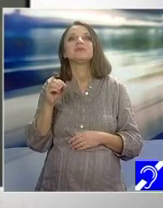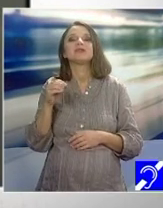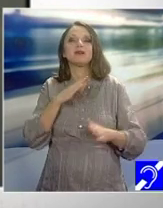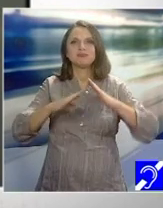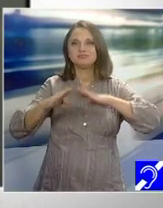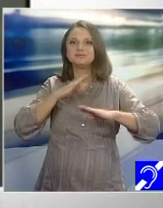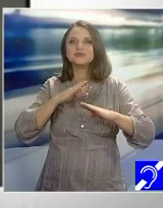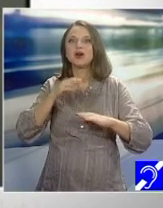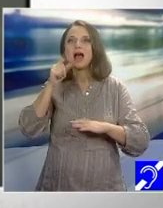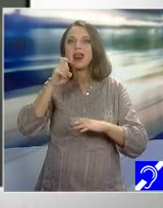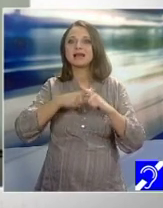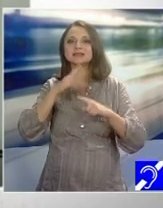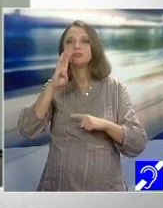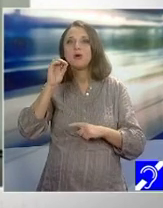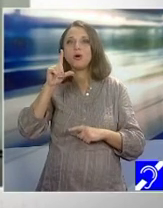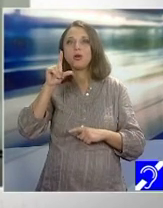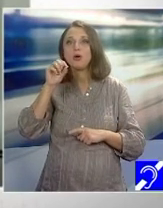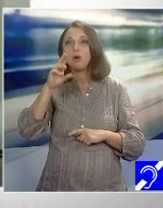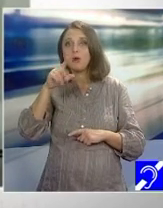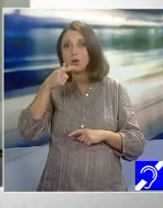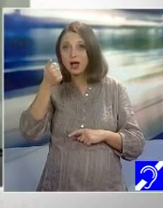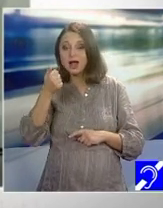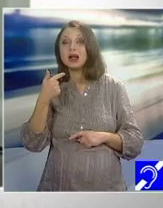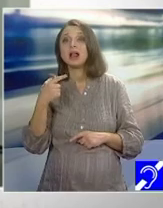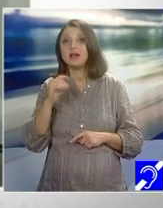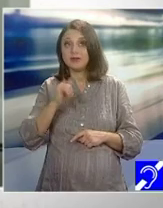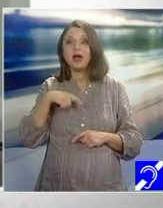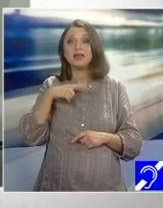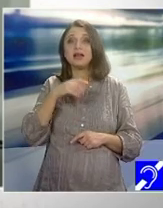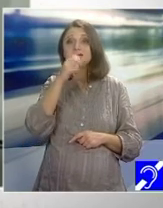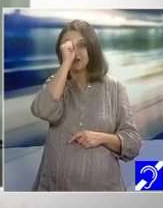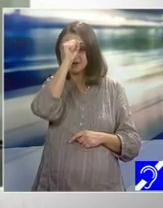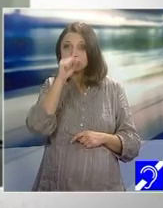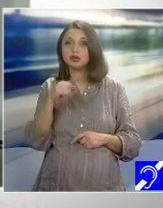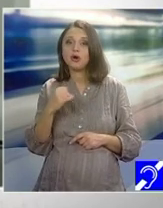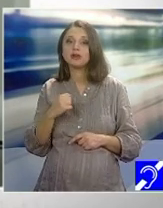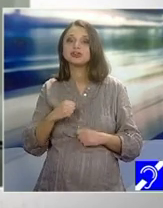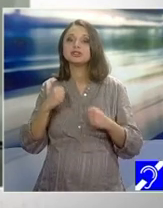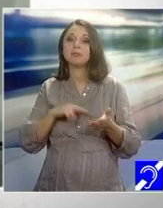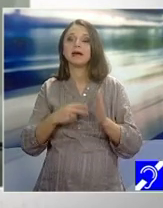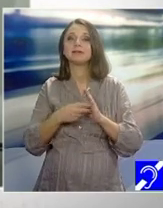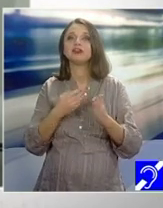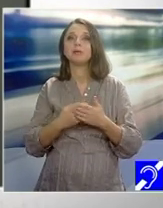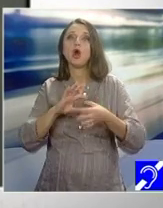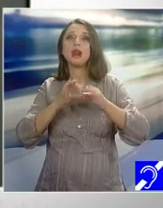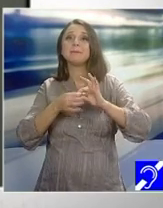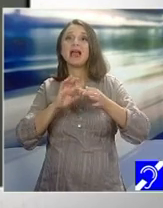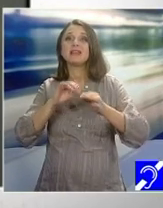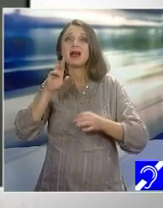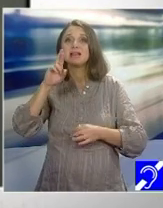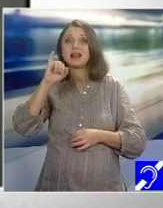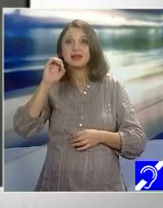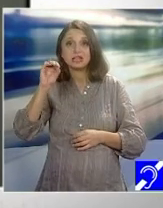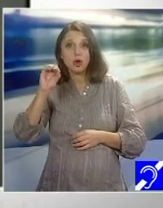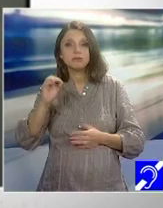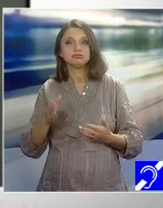ce se antrenează pentru campionate, pentru Olimpiada de la Rio. Exact. De-a dreptul. Au echipe sportive la liceu care sunt